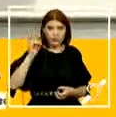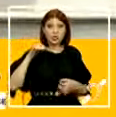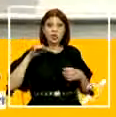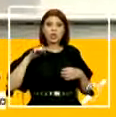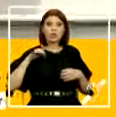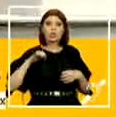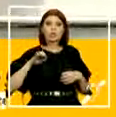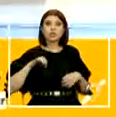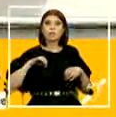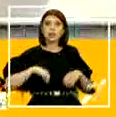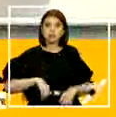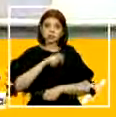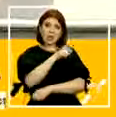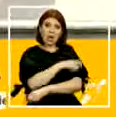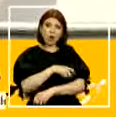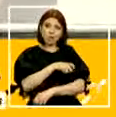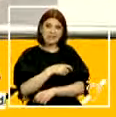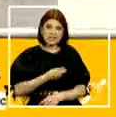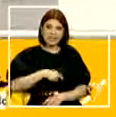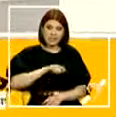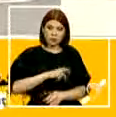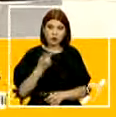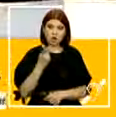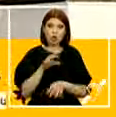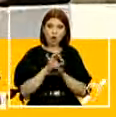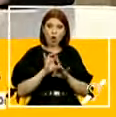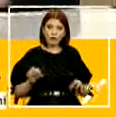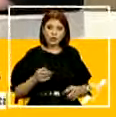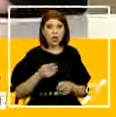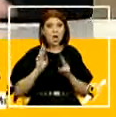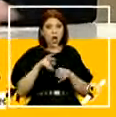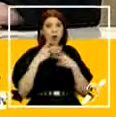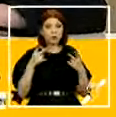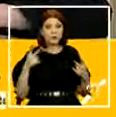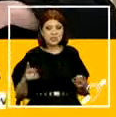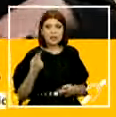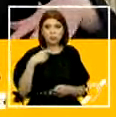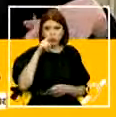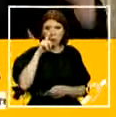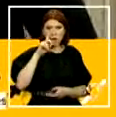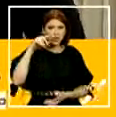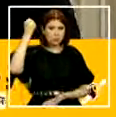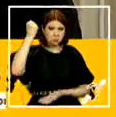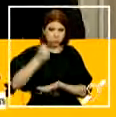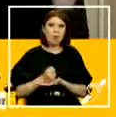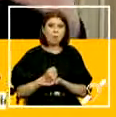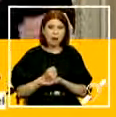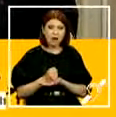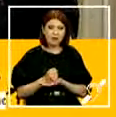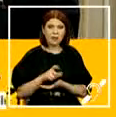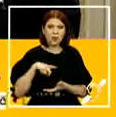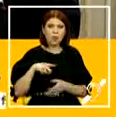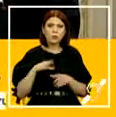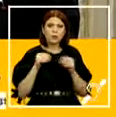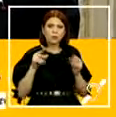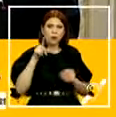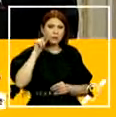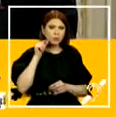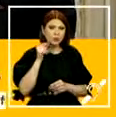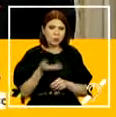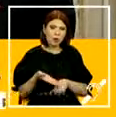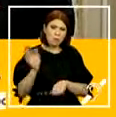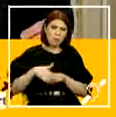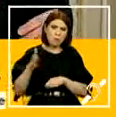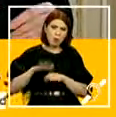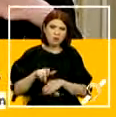Parlamentare Securitate Lilian Carp. Cei doi oficiali au vizitat atunci orașul Bucea, localitate unde sute de civili au fost